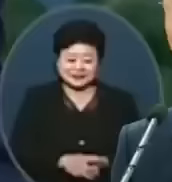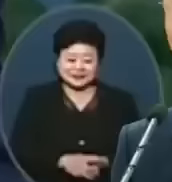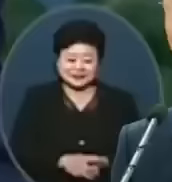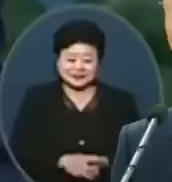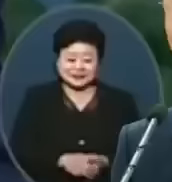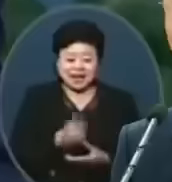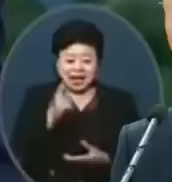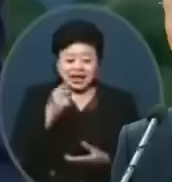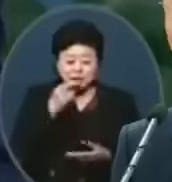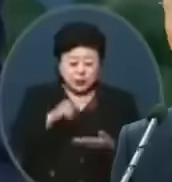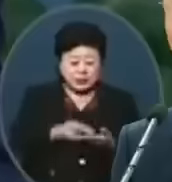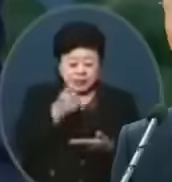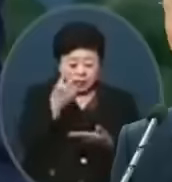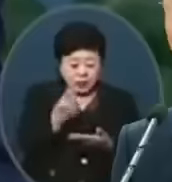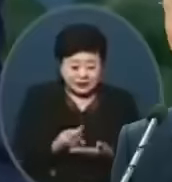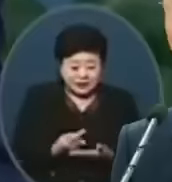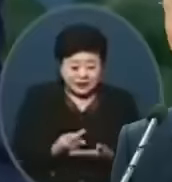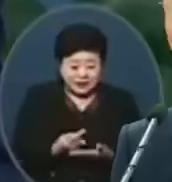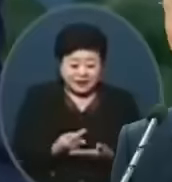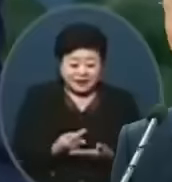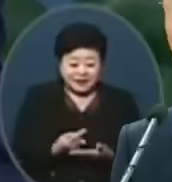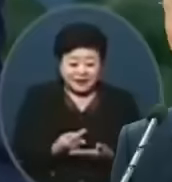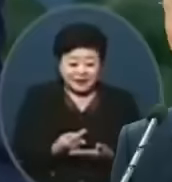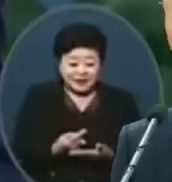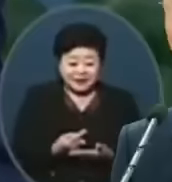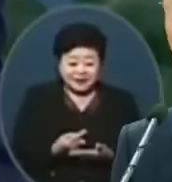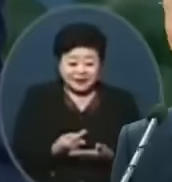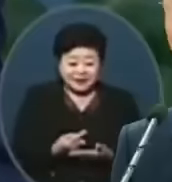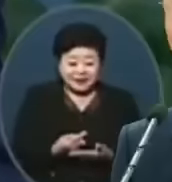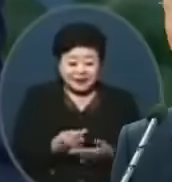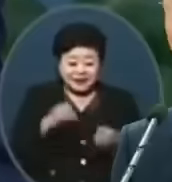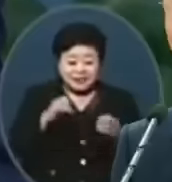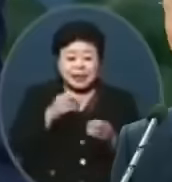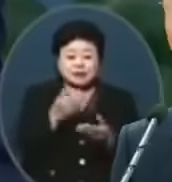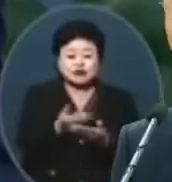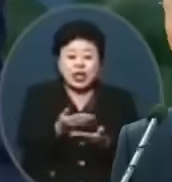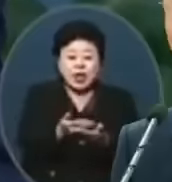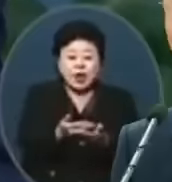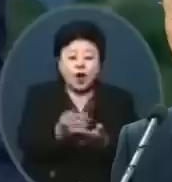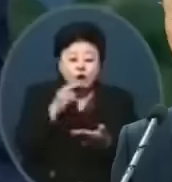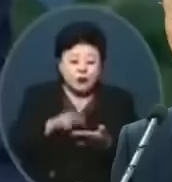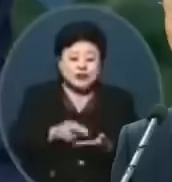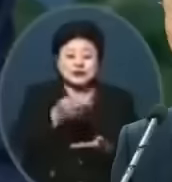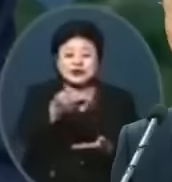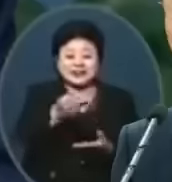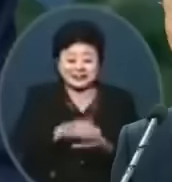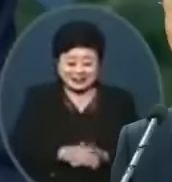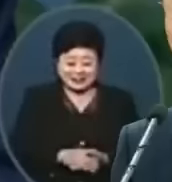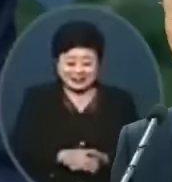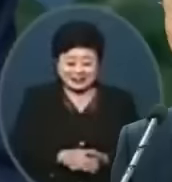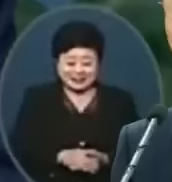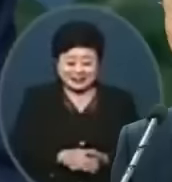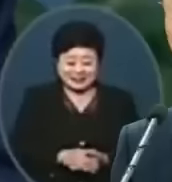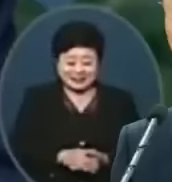한 통 와 있는데 빨리 대답을 해달라고 그 뭐라고